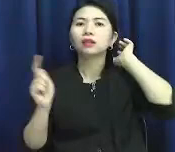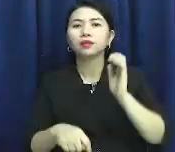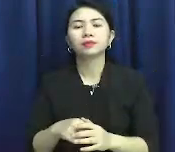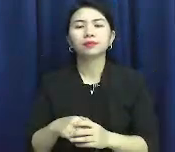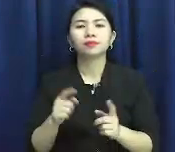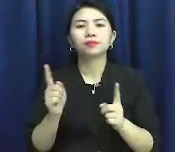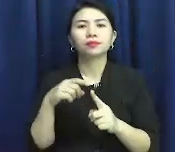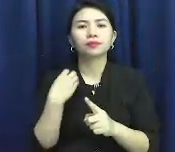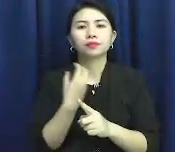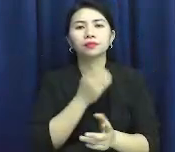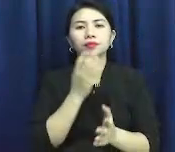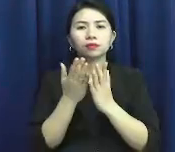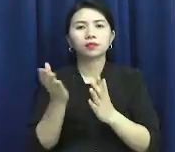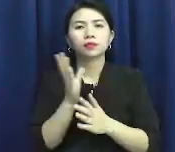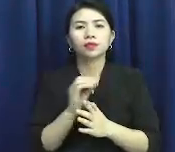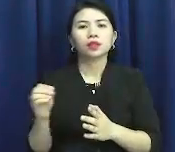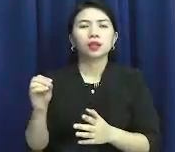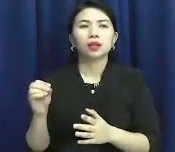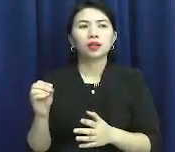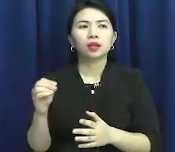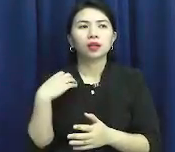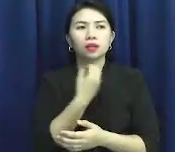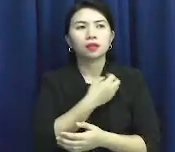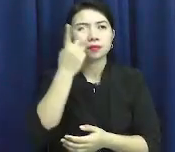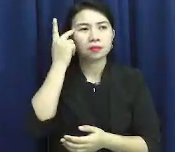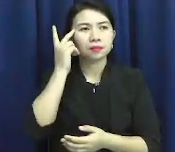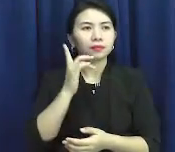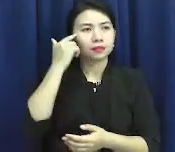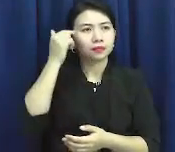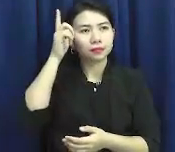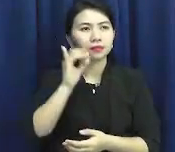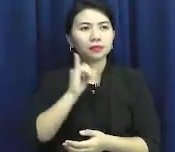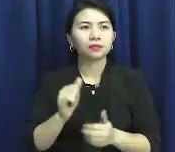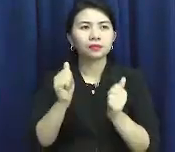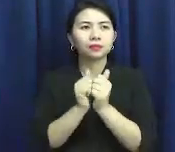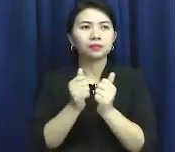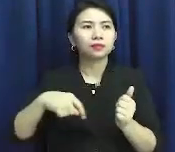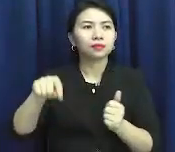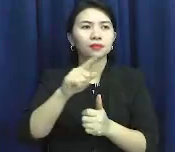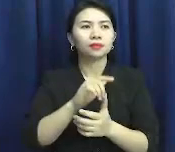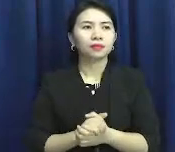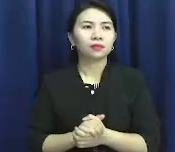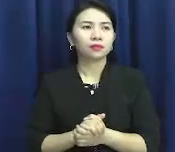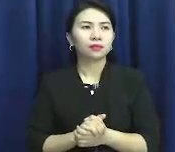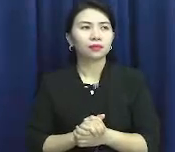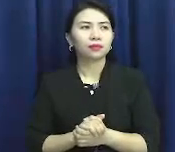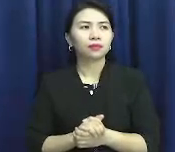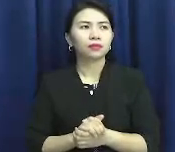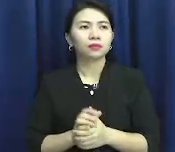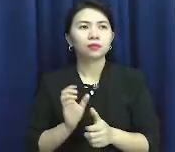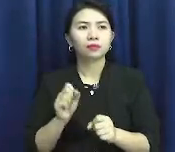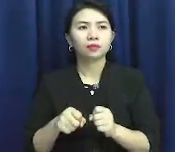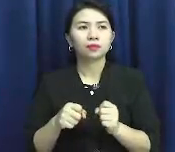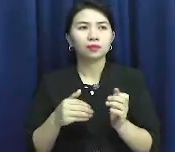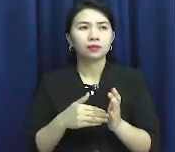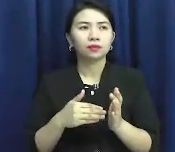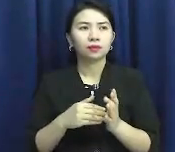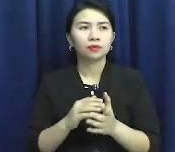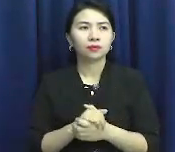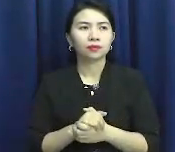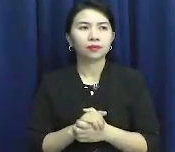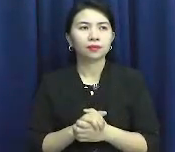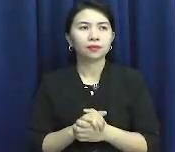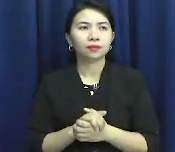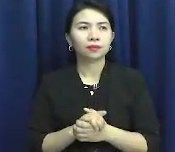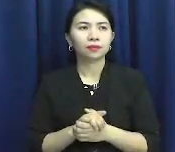Kasama natin ang ating mahal na pastor. Man! And dito po siya mamaya. Kaya again, inuulit ko, be here. No? Dito siya, samantalay